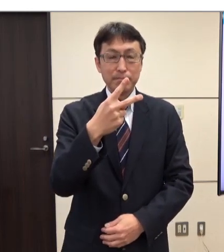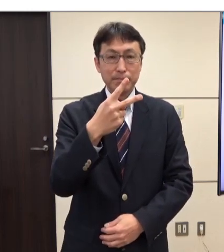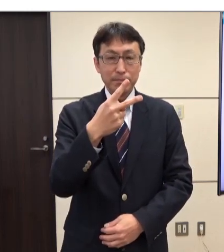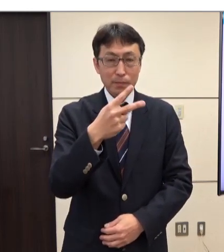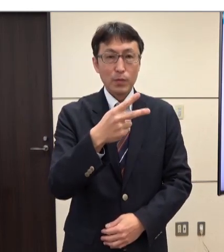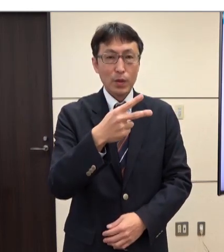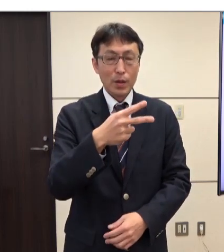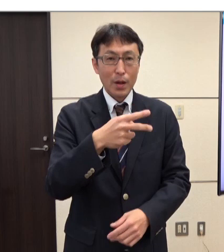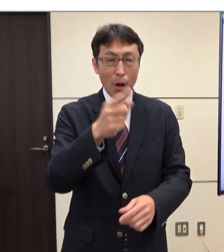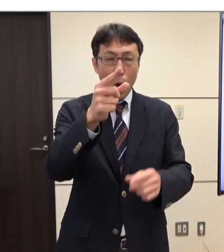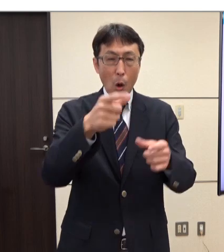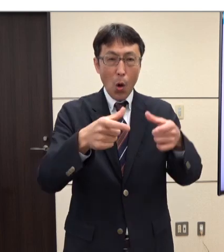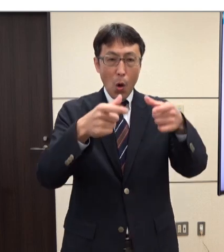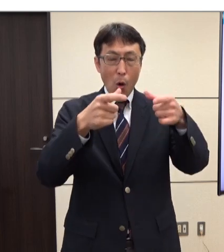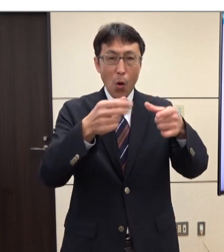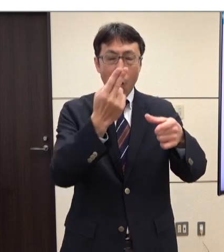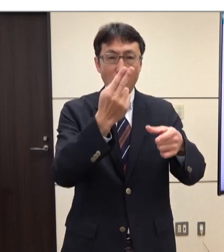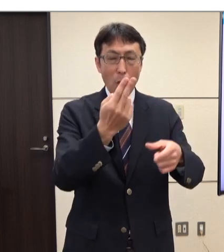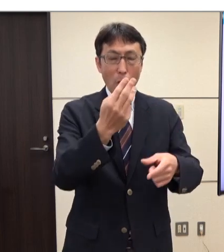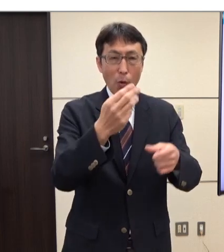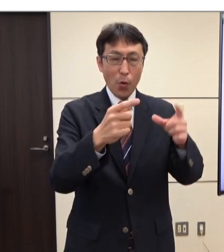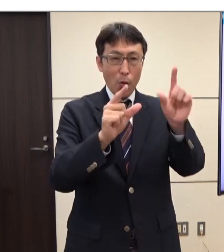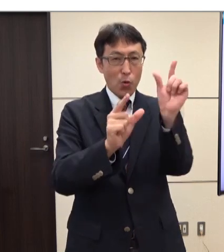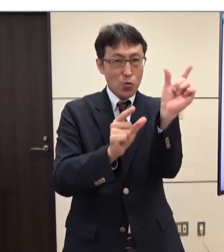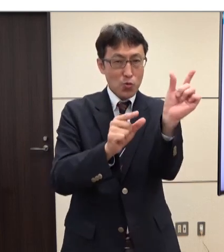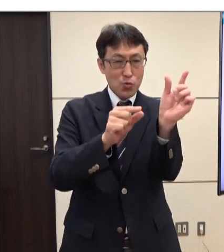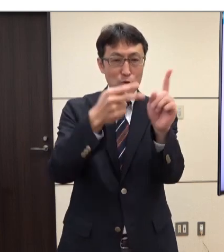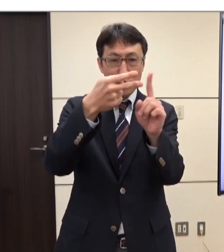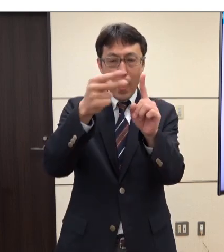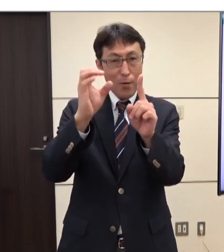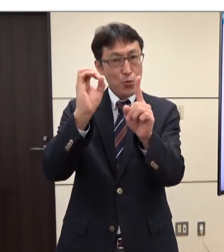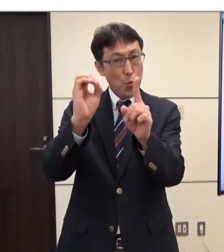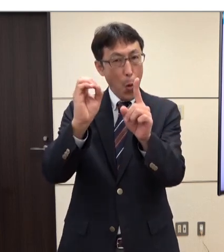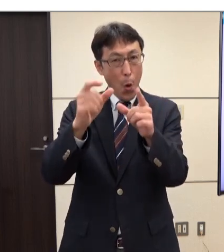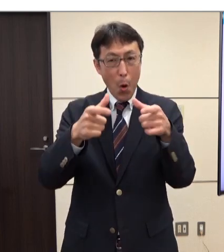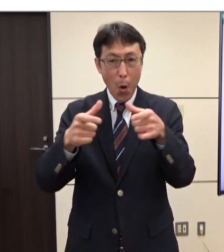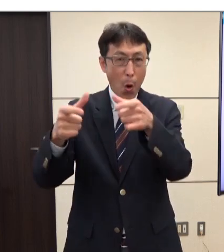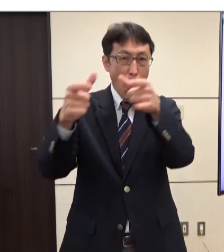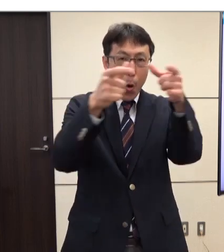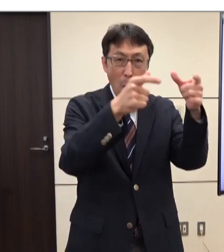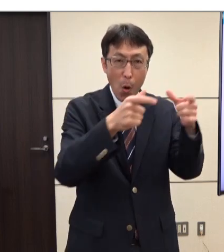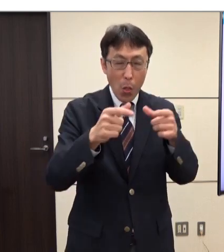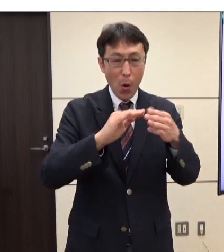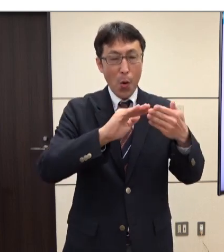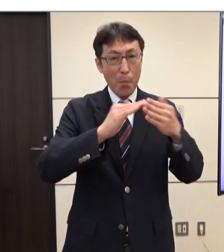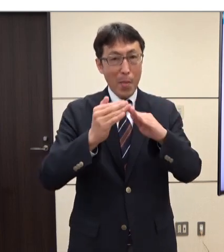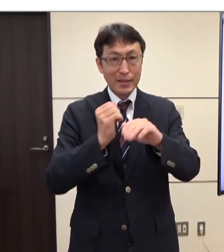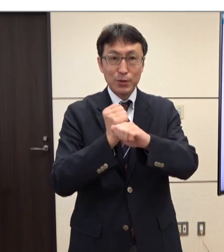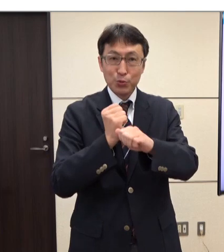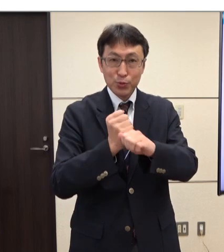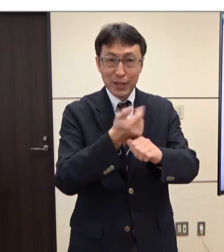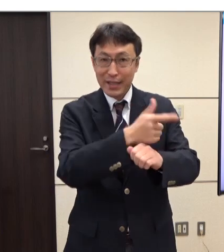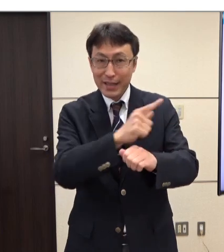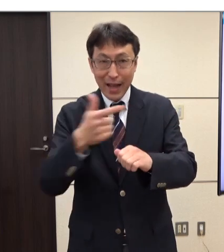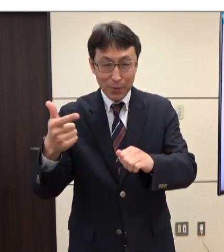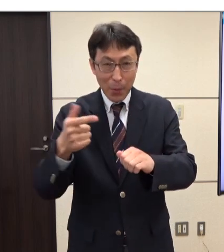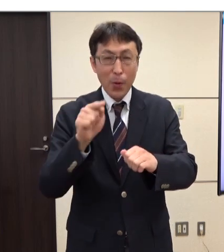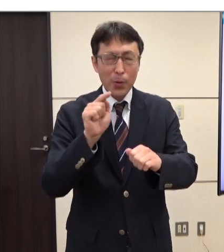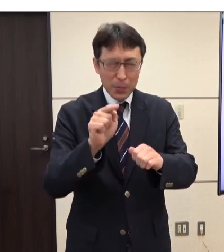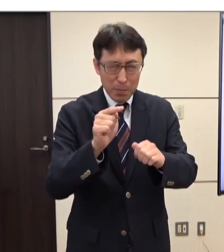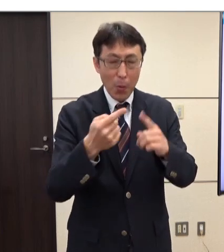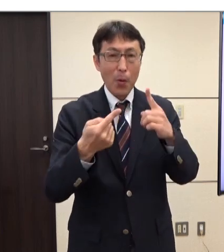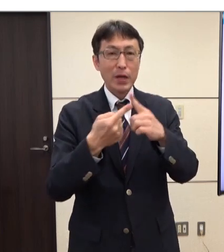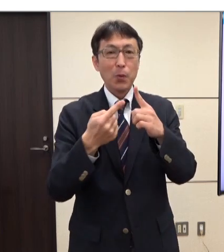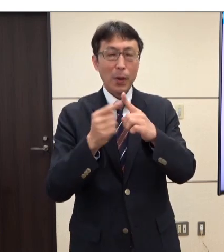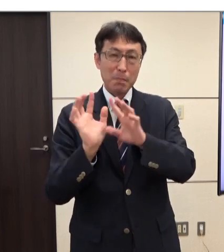UFO のふれあい館とかですね、いろんなまちづくりで話題提供をして、そうした方とところにも多くの方がお